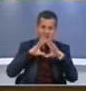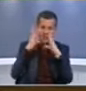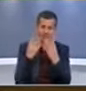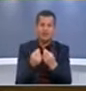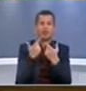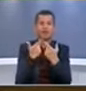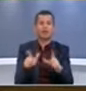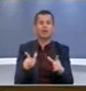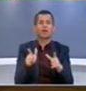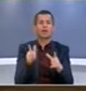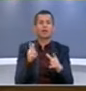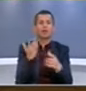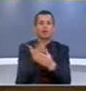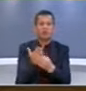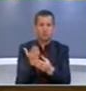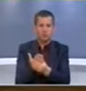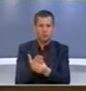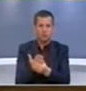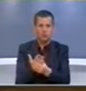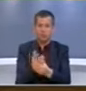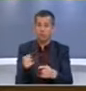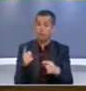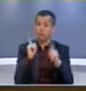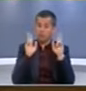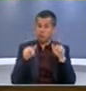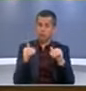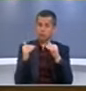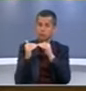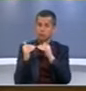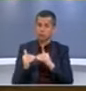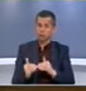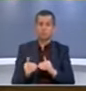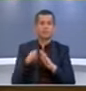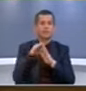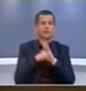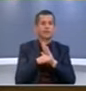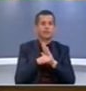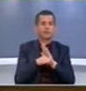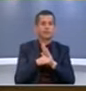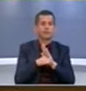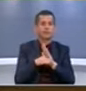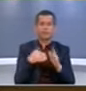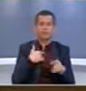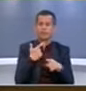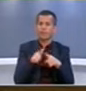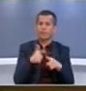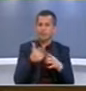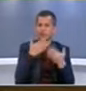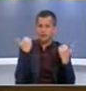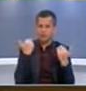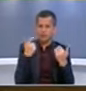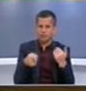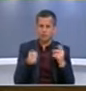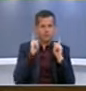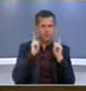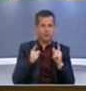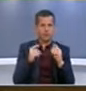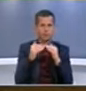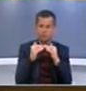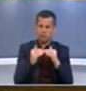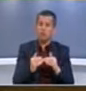pime Lara sa kan Q N pisci Fui nuk kam DJ se nuk kan q